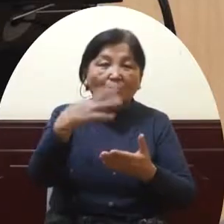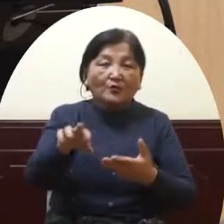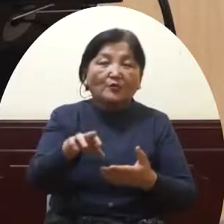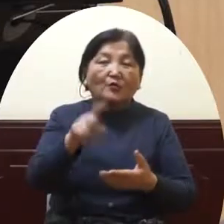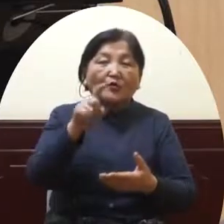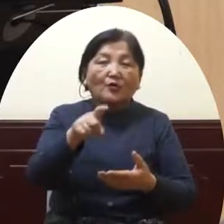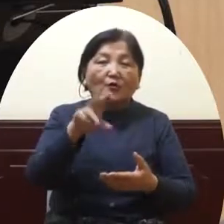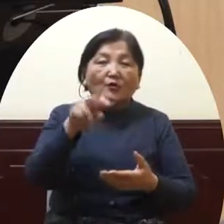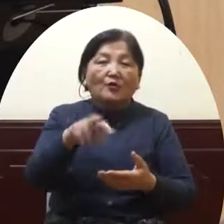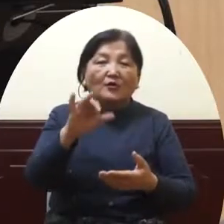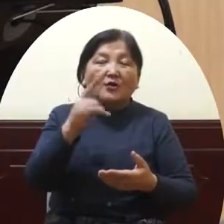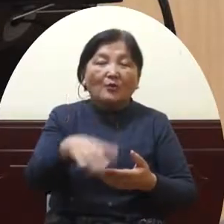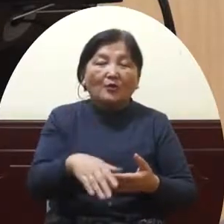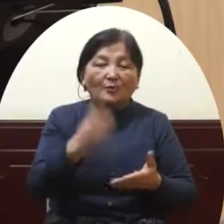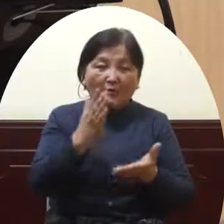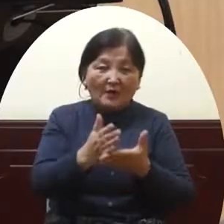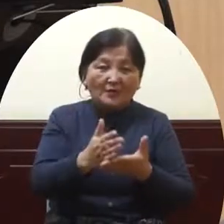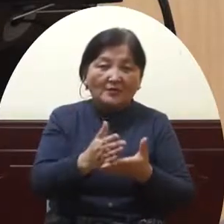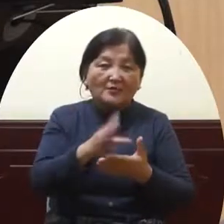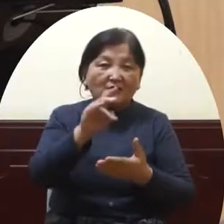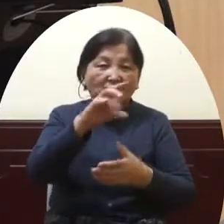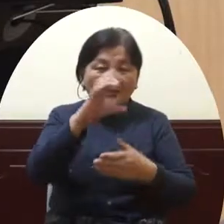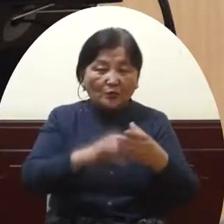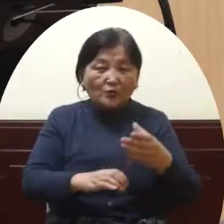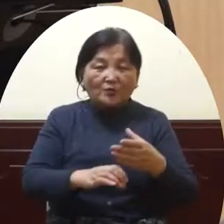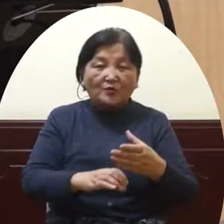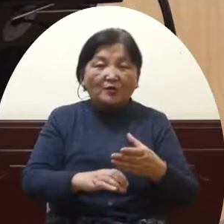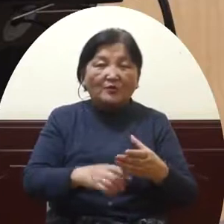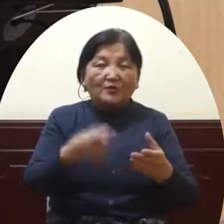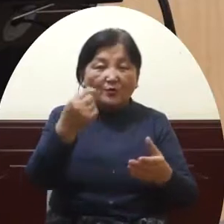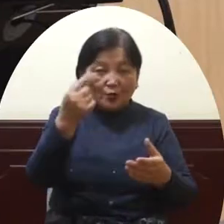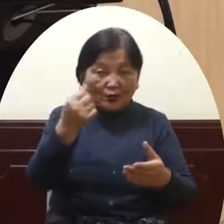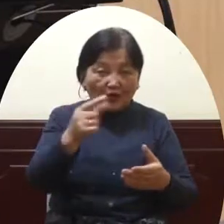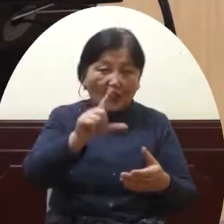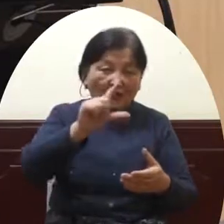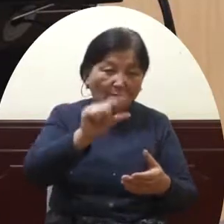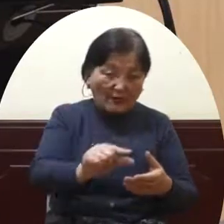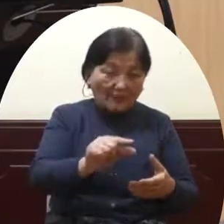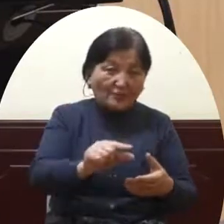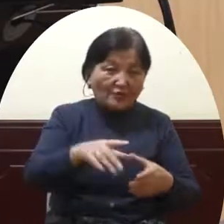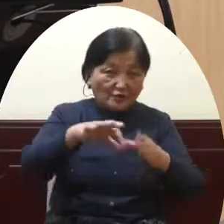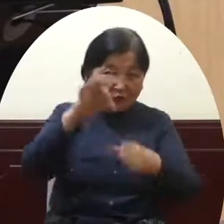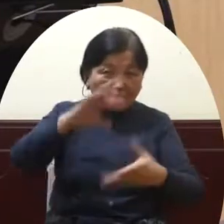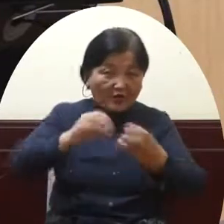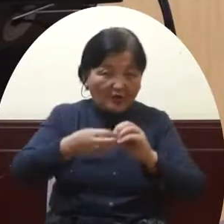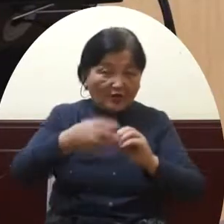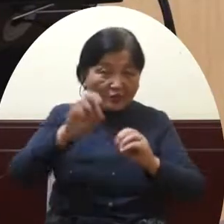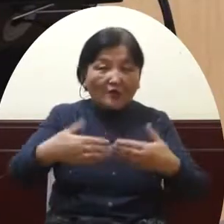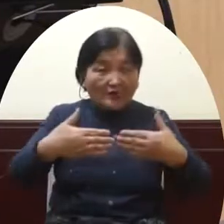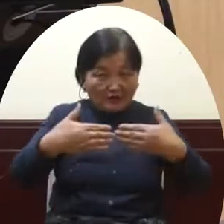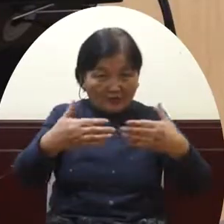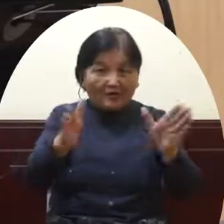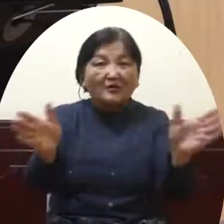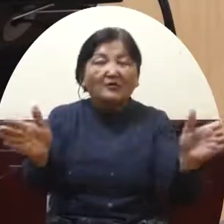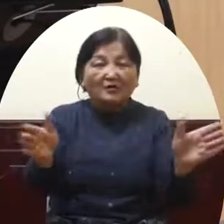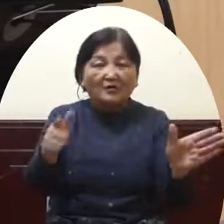энэ улс төрийн санхүүжилтийг нь бид нар аль болох бага зардлаар сонгууль явуулдаг болох юм бол нээлттэй болох юм байна. Өнөөдрийн байгаа